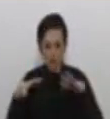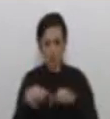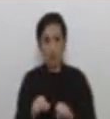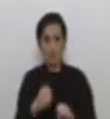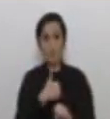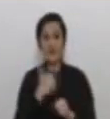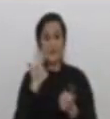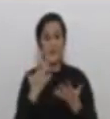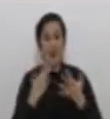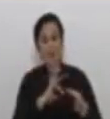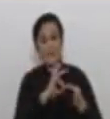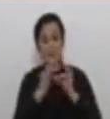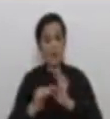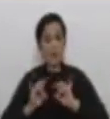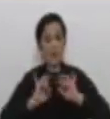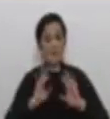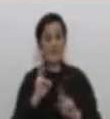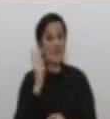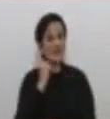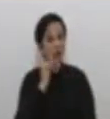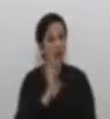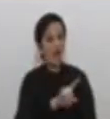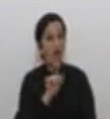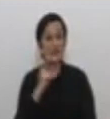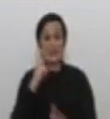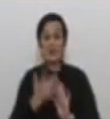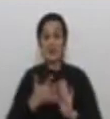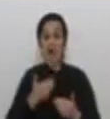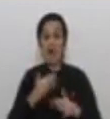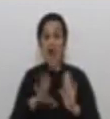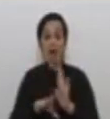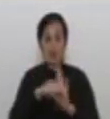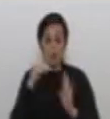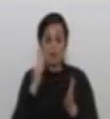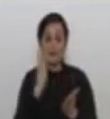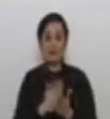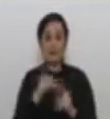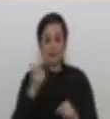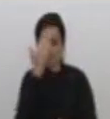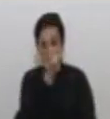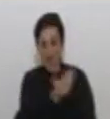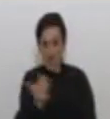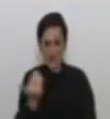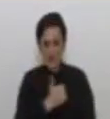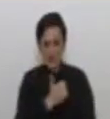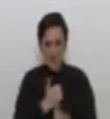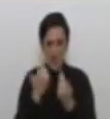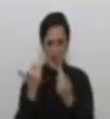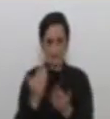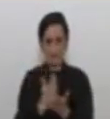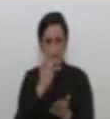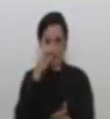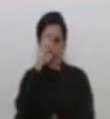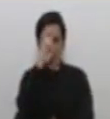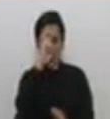მკაფიოდ განუმარტო ყველას, ვისაც ეს არ ესმის ან არ უნდა გაიგოს, რომ არჩევნები არის სწორედაც რომ ხალხის ნების გამოხატულება და